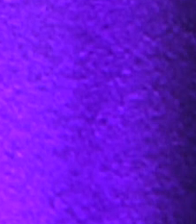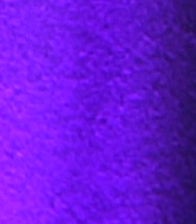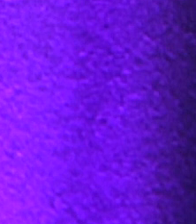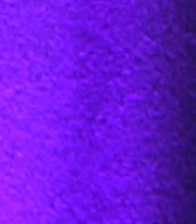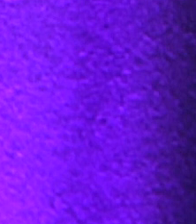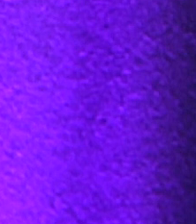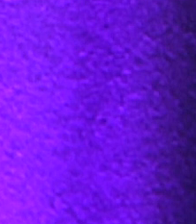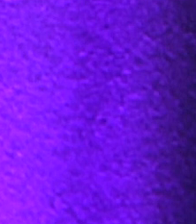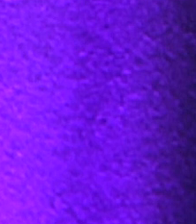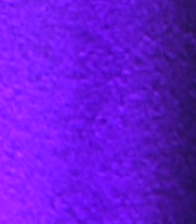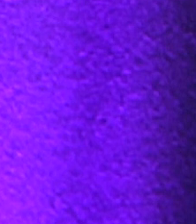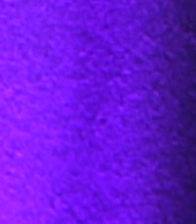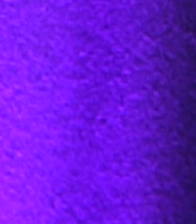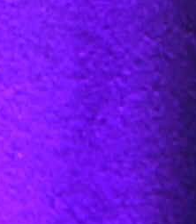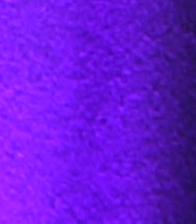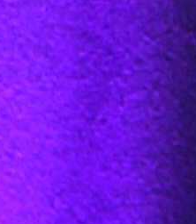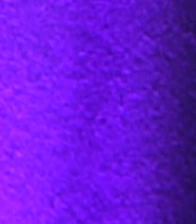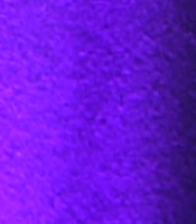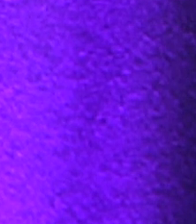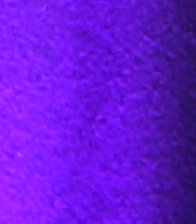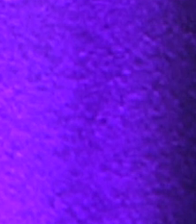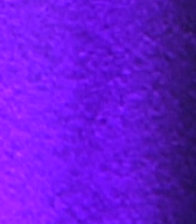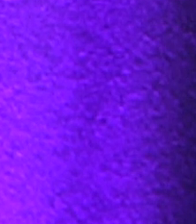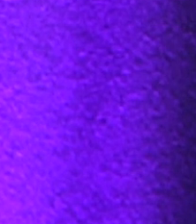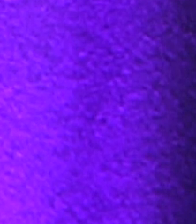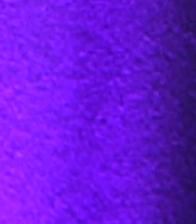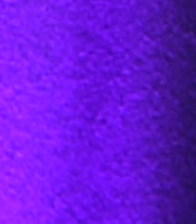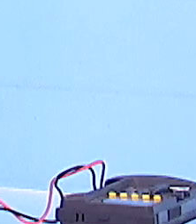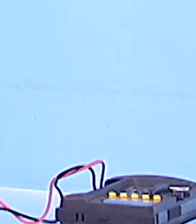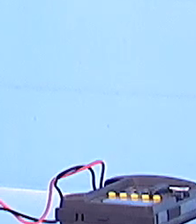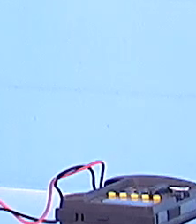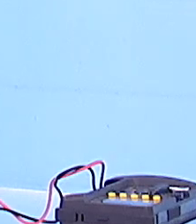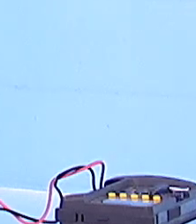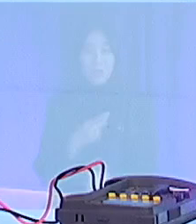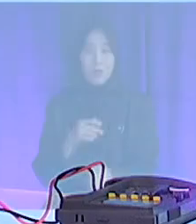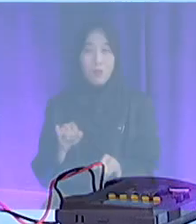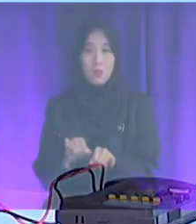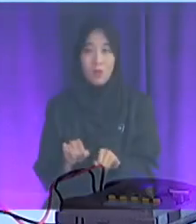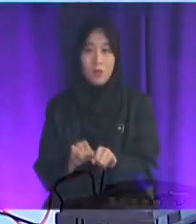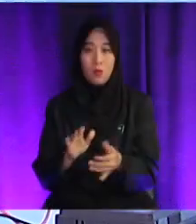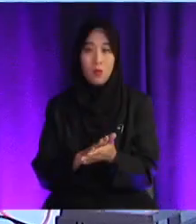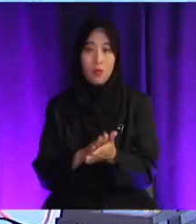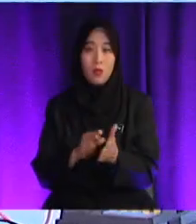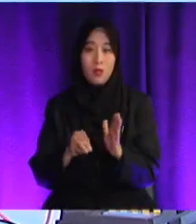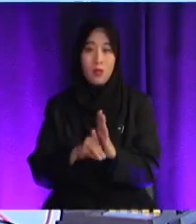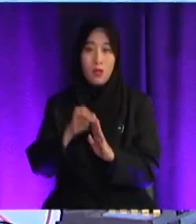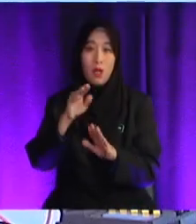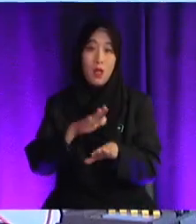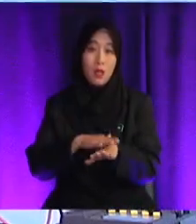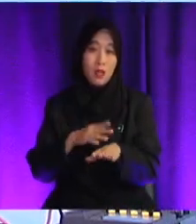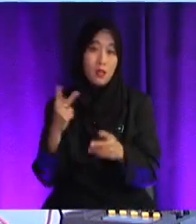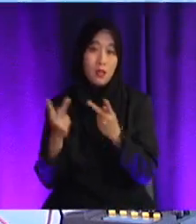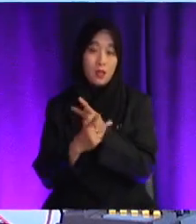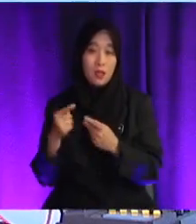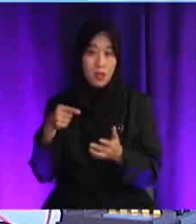Oh, comel. Okey, Cikgu Zahratul Azma akan bersama dengan kita juga sepanjang menengah atas kali ini. Baik, Cikgu. Saya